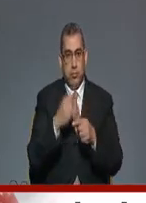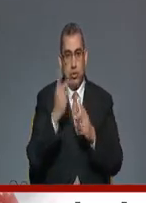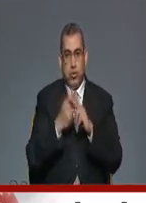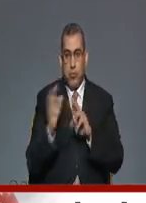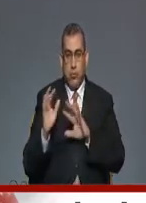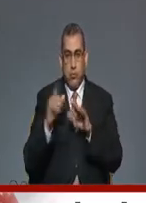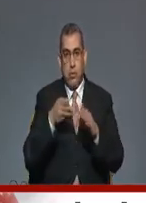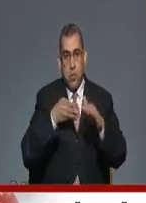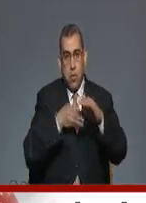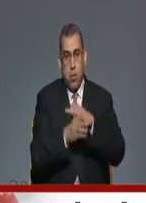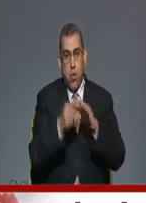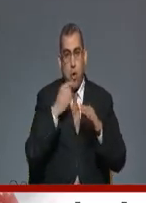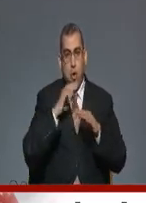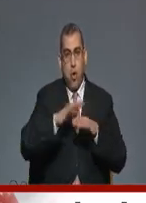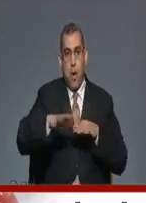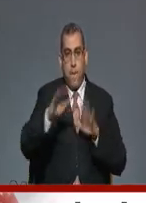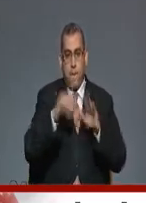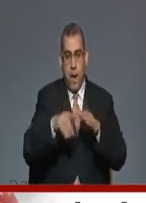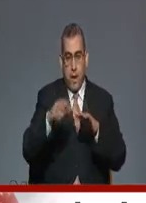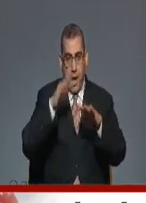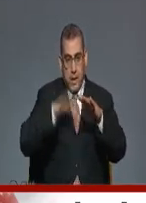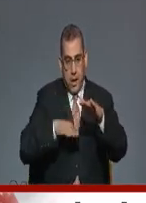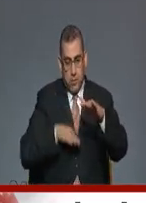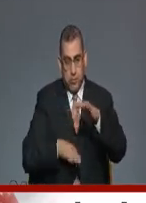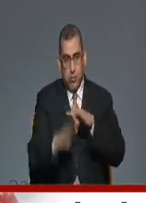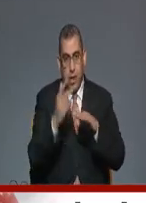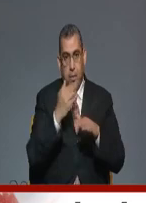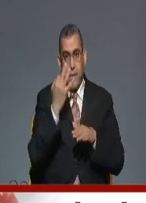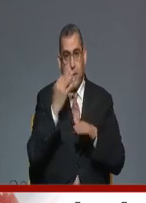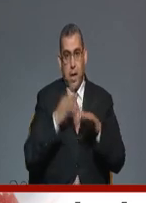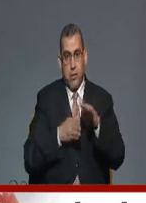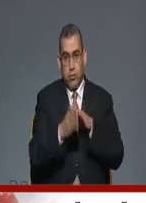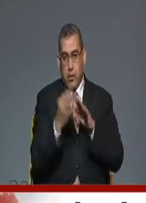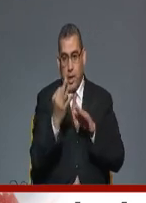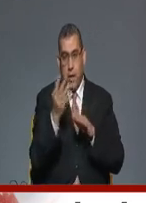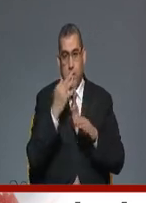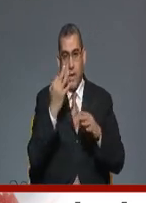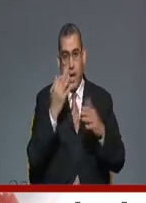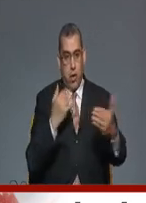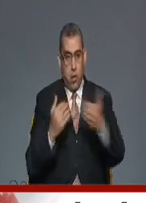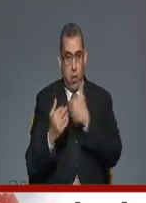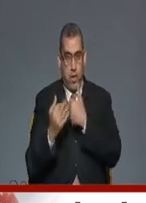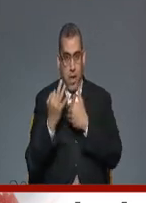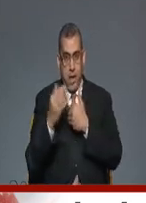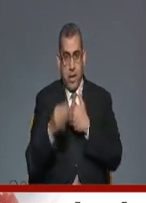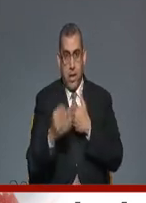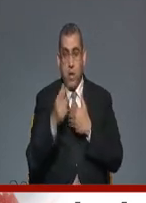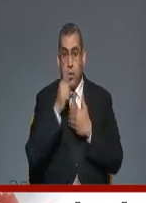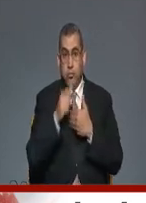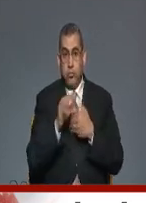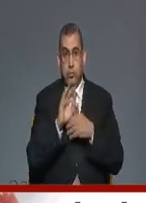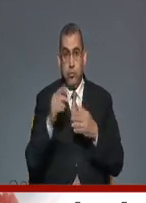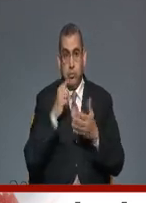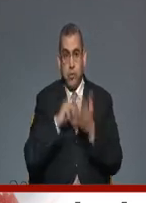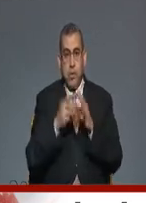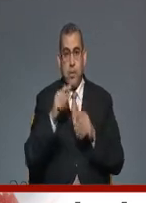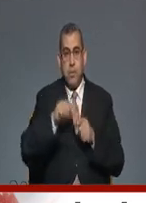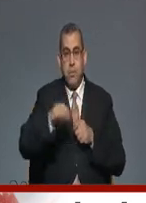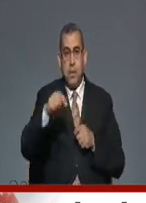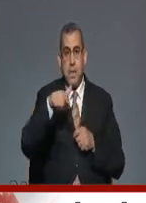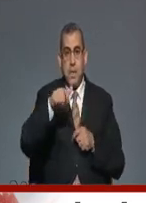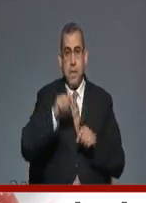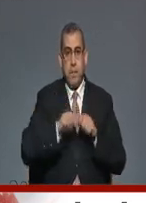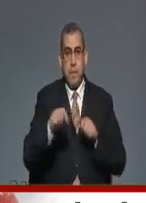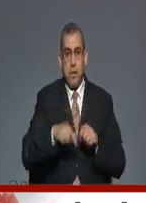النفق أسفل طريق الكورنيش بعد 3 حارات للدخول و3 حارات للخروج بطول 60 متر